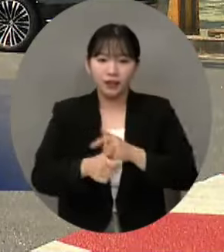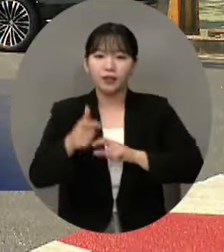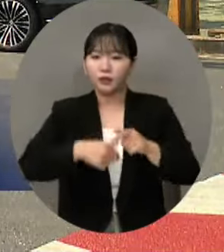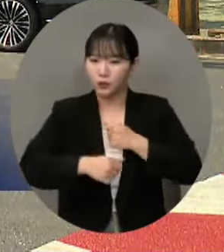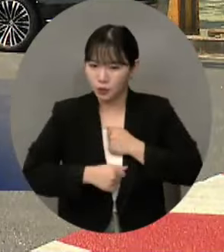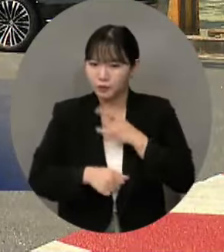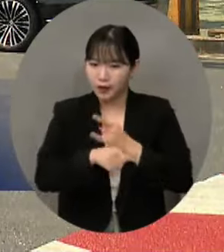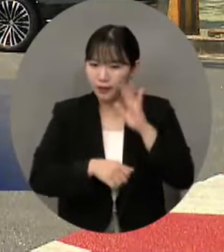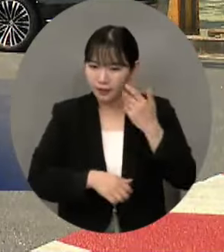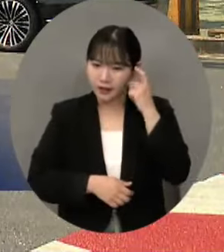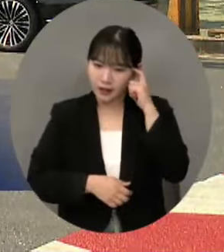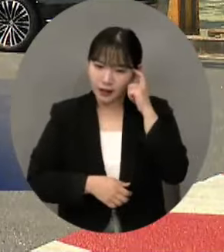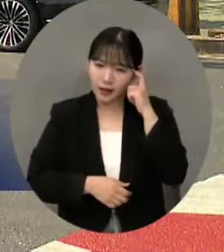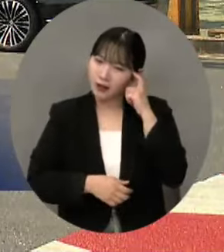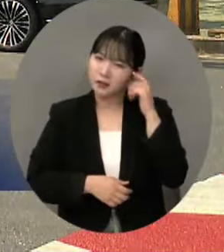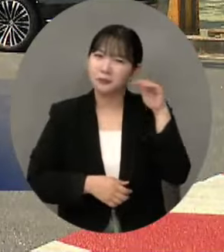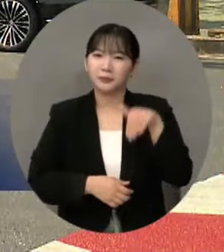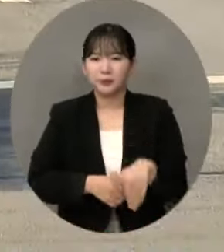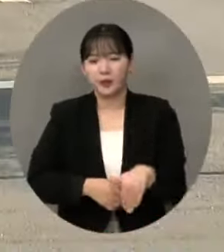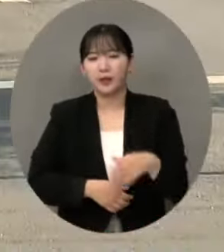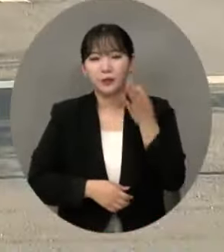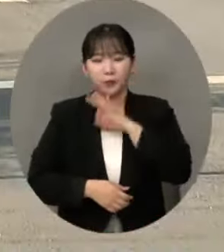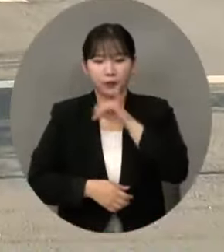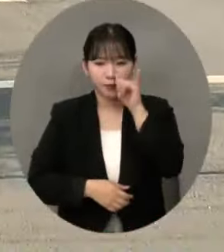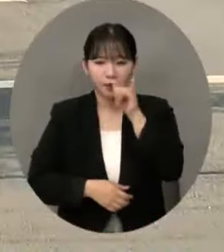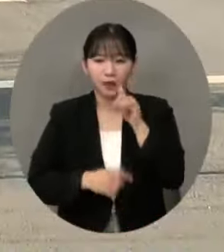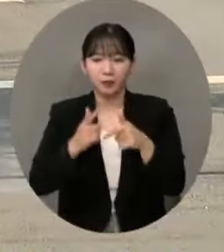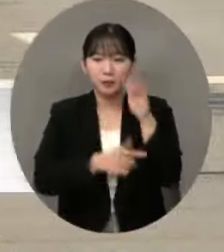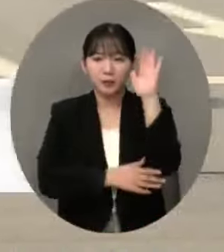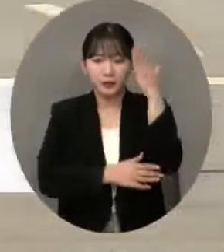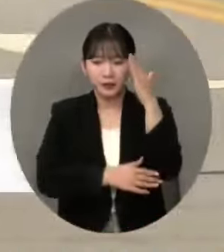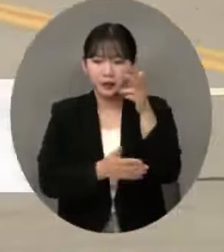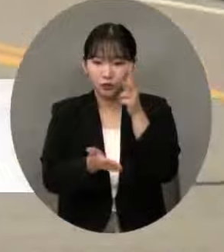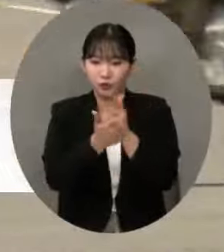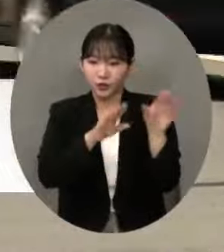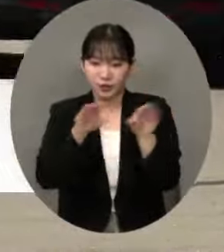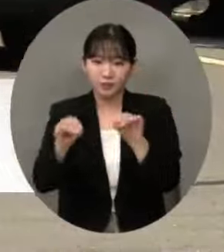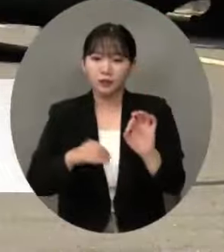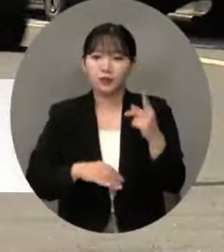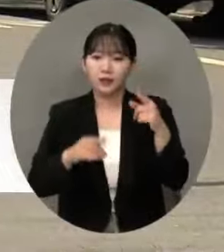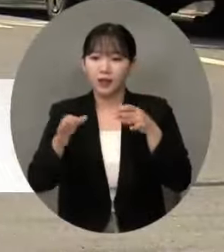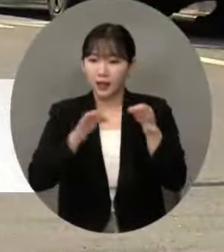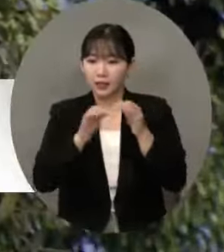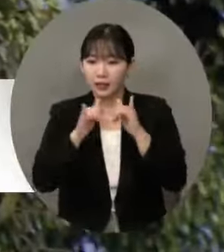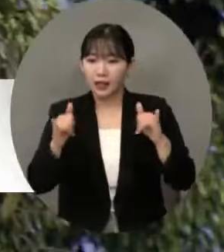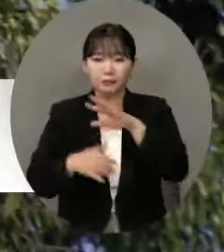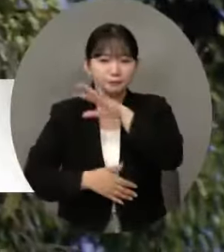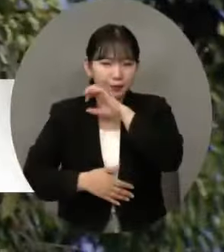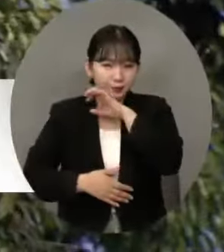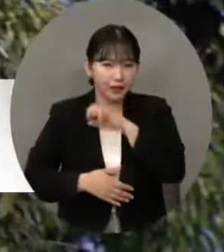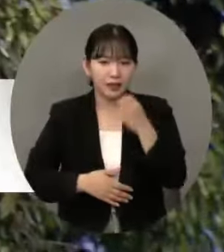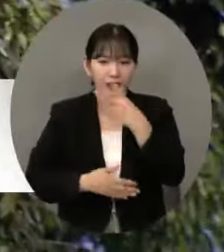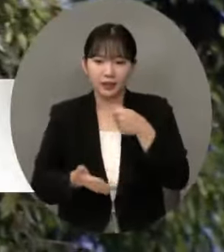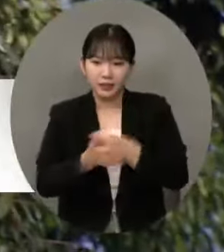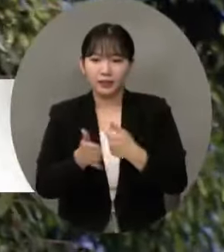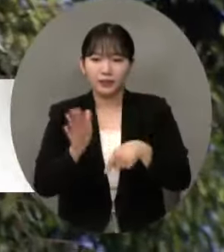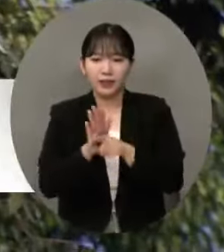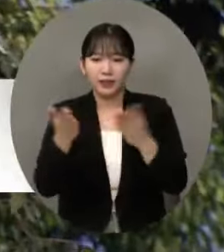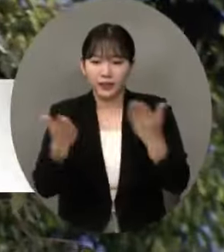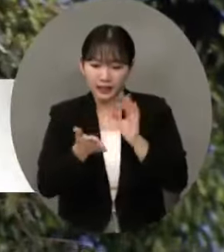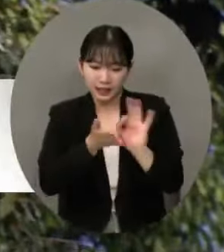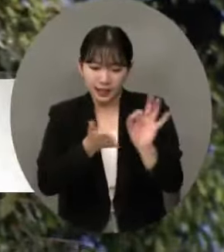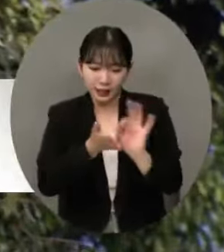주의해야 한다라는 경각심을 좀 떨어뜨리는 목포시는 주정차 금지로 인한 상인들의 민원과 재지정을 위한 용역